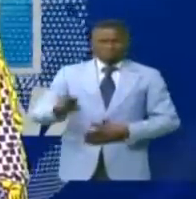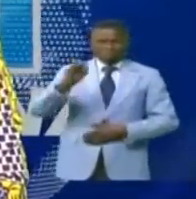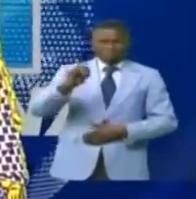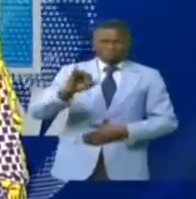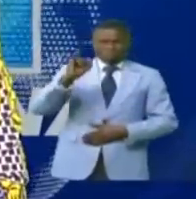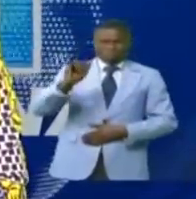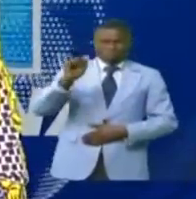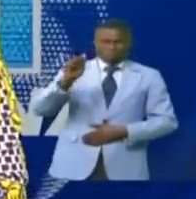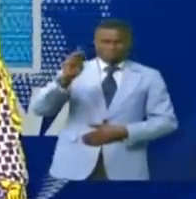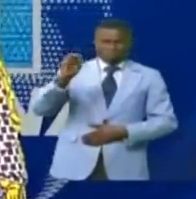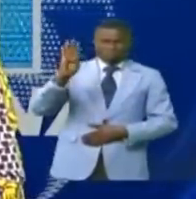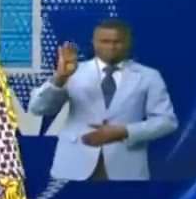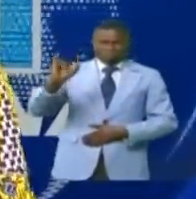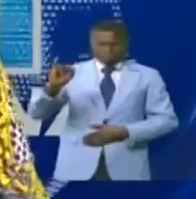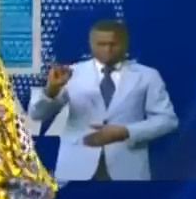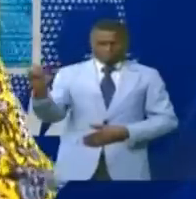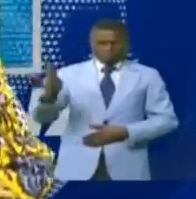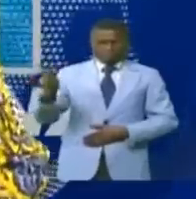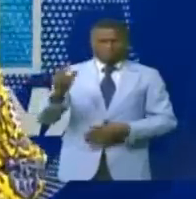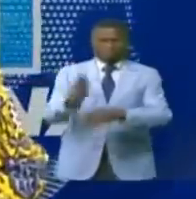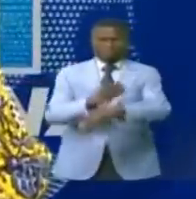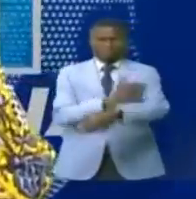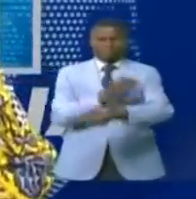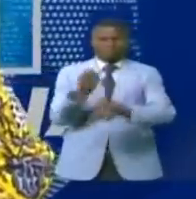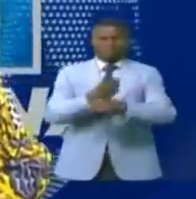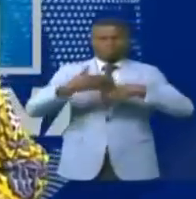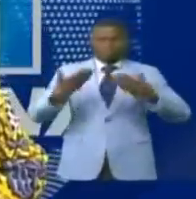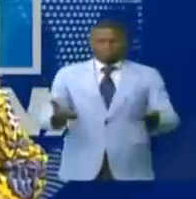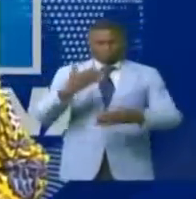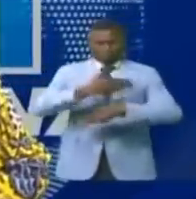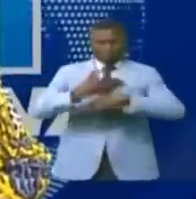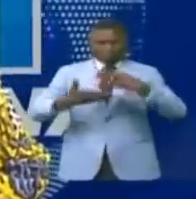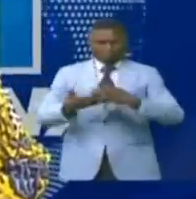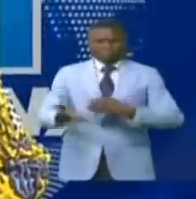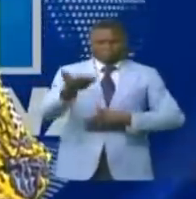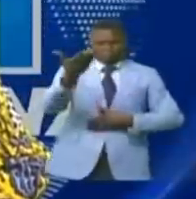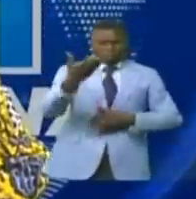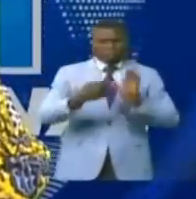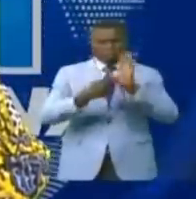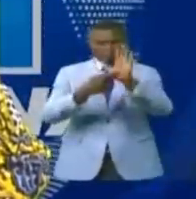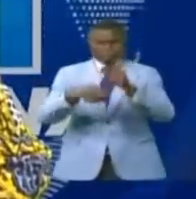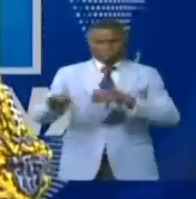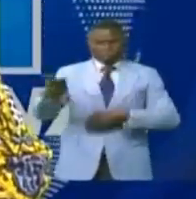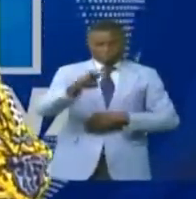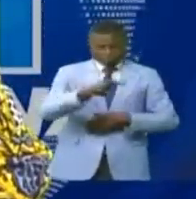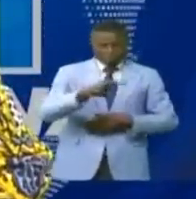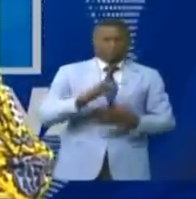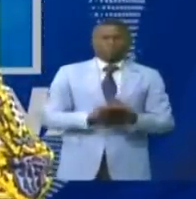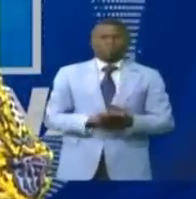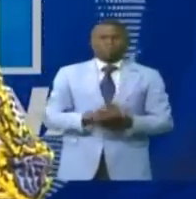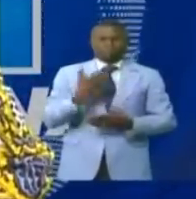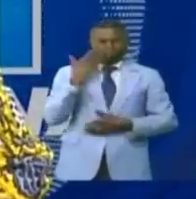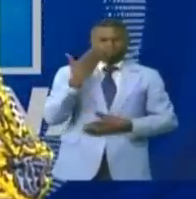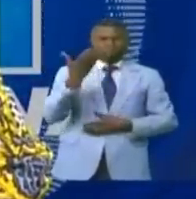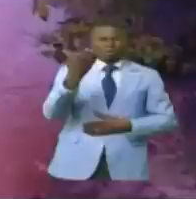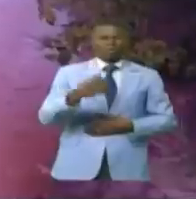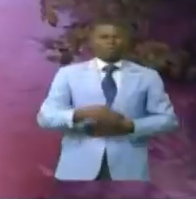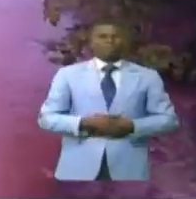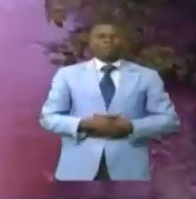au Casse-Oriental. Comment évoluent les travaux de construction? On se fait une idée dans ce reportage réalisé par Blaise Boko